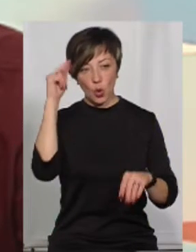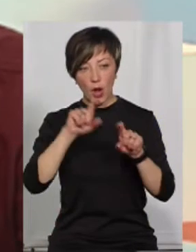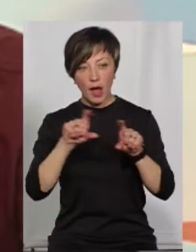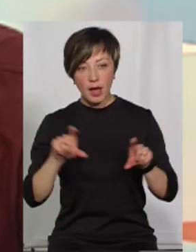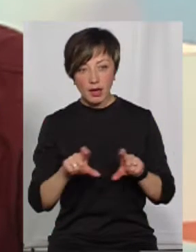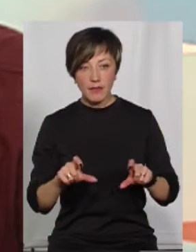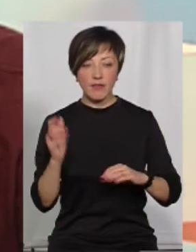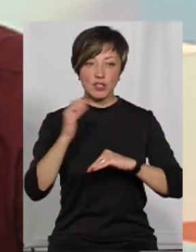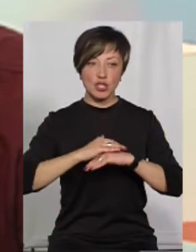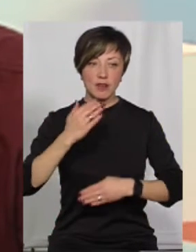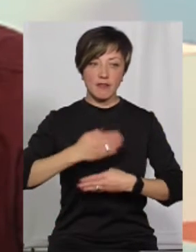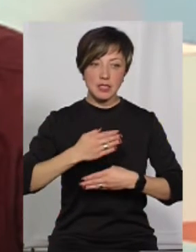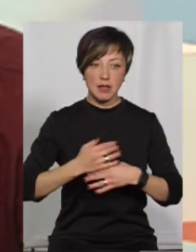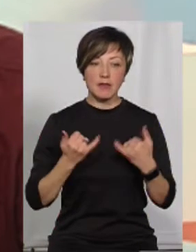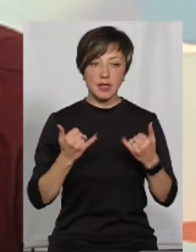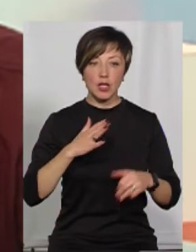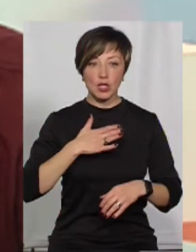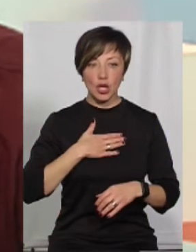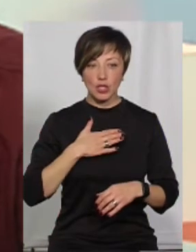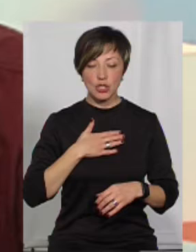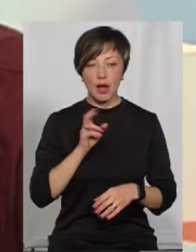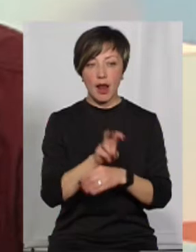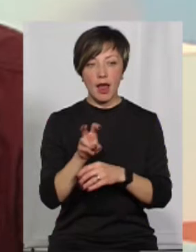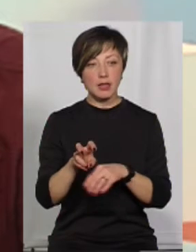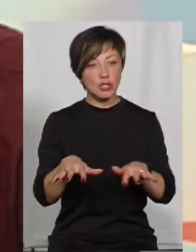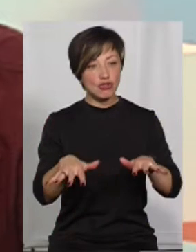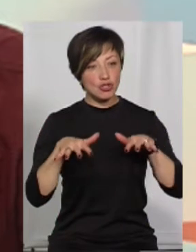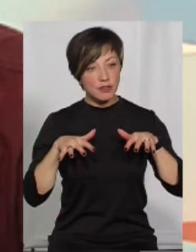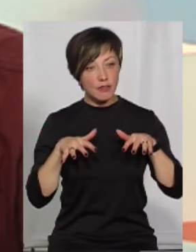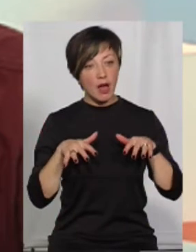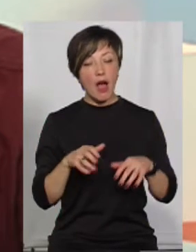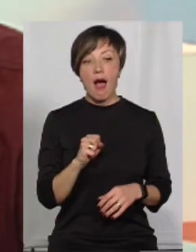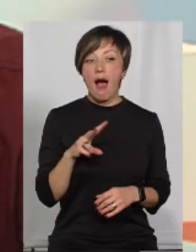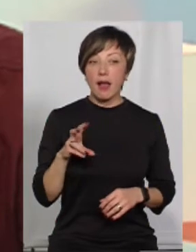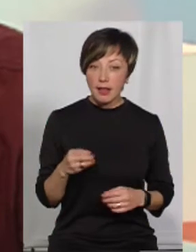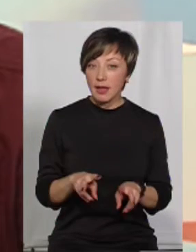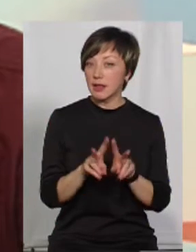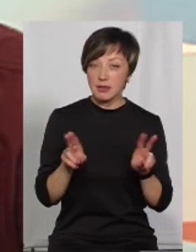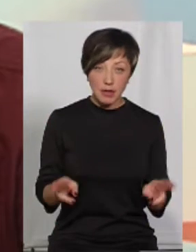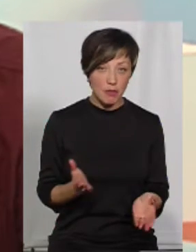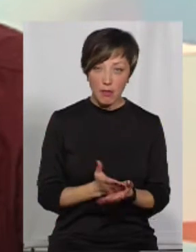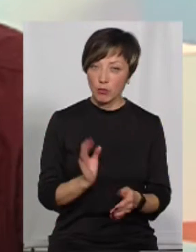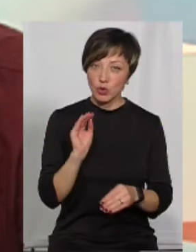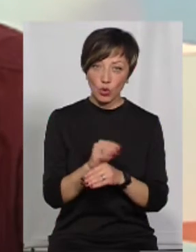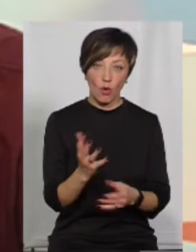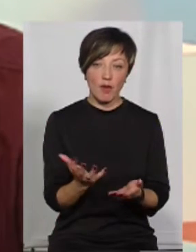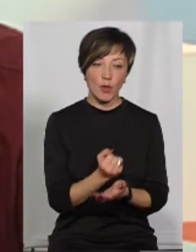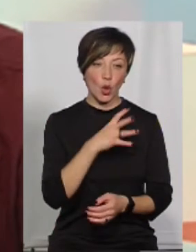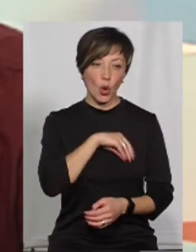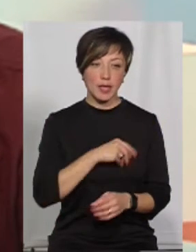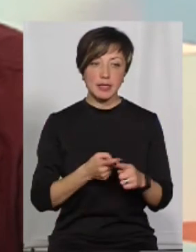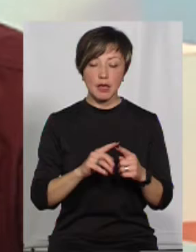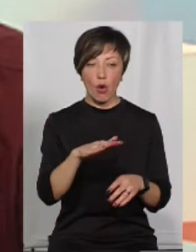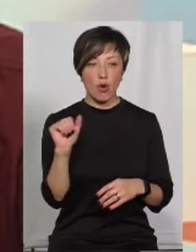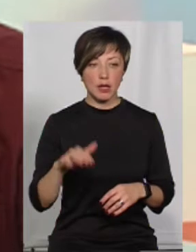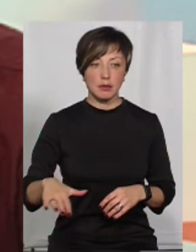школярів, вечірні вистави для наших глядачів. Але так само маємо як додатковий дохід – це